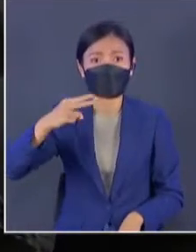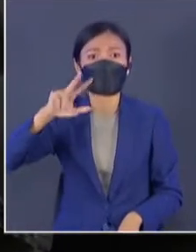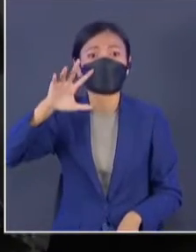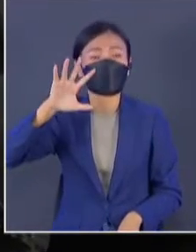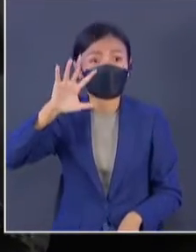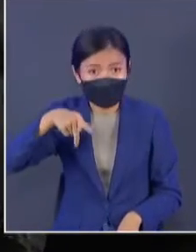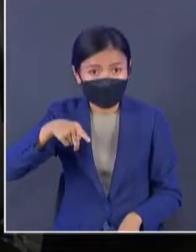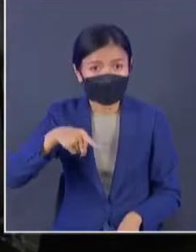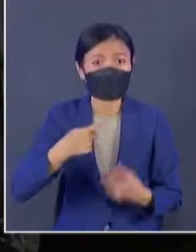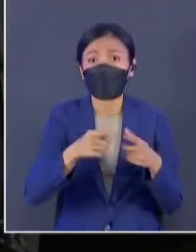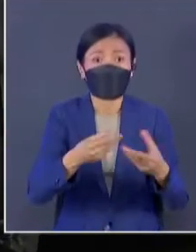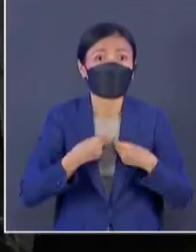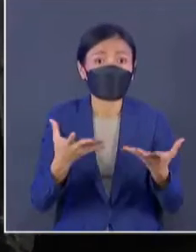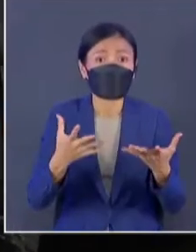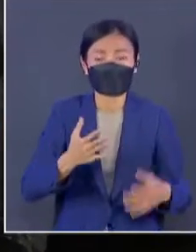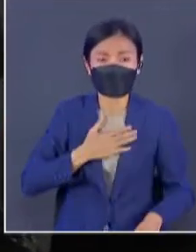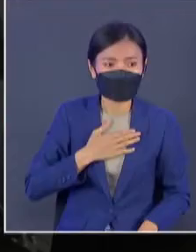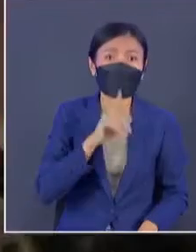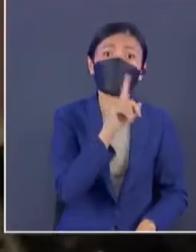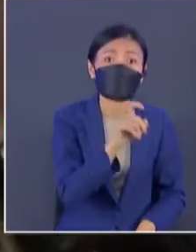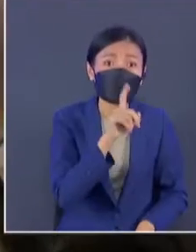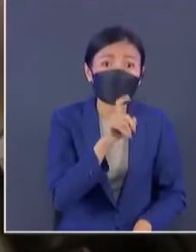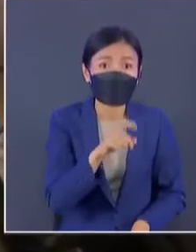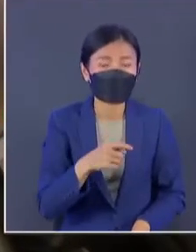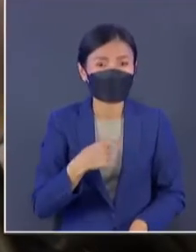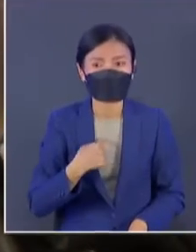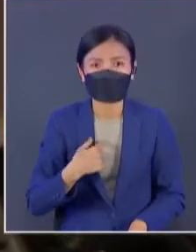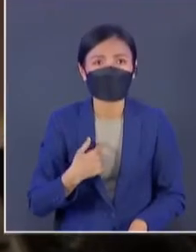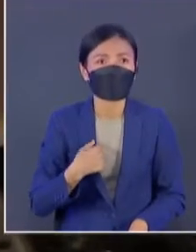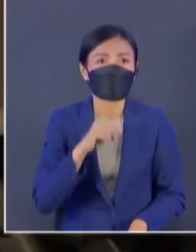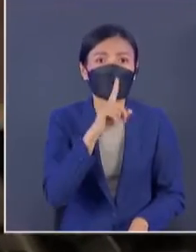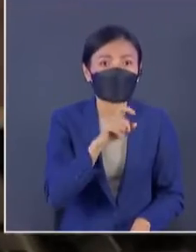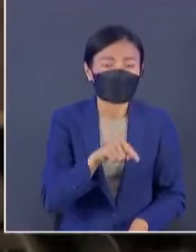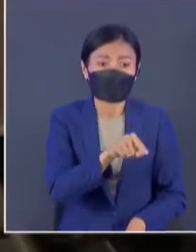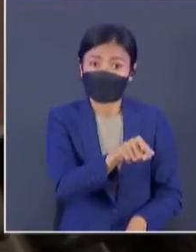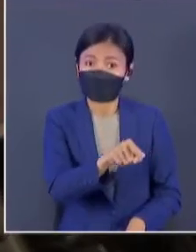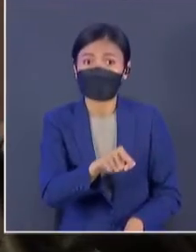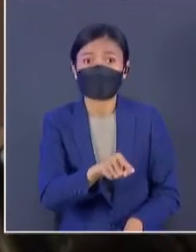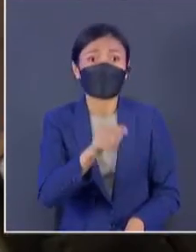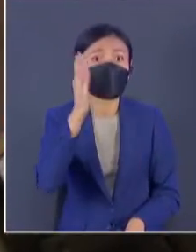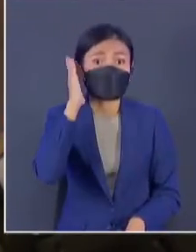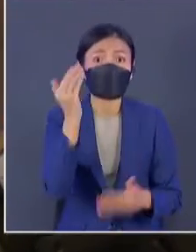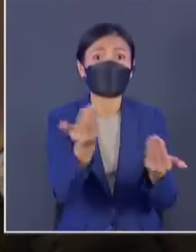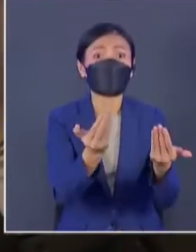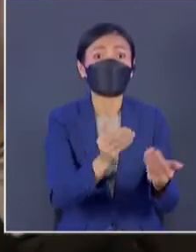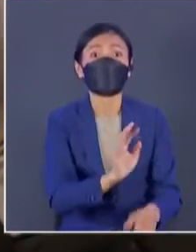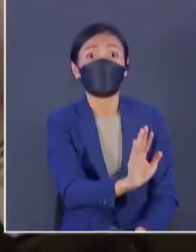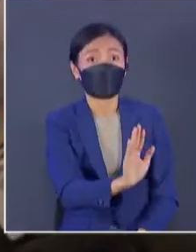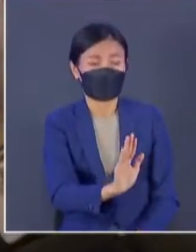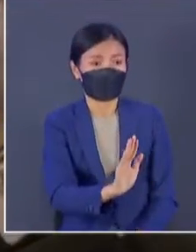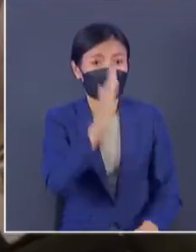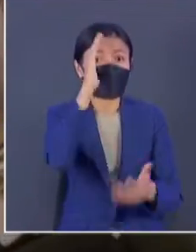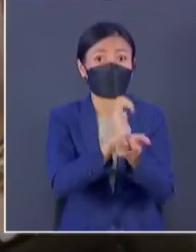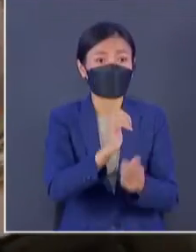แล้วก็ร้องสื่อมวลชนกับถูกลูกชายของรองผู้กำกับคนนี ้ ที่เป็นตำรวจมาข่มขู่ถึงบ้านเลย